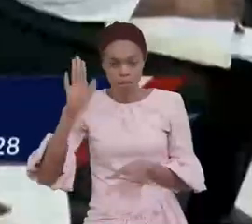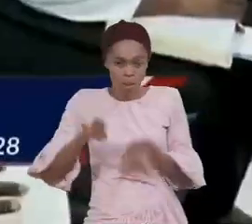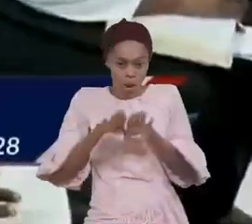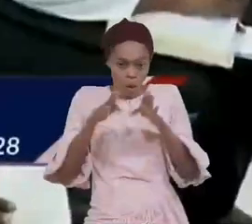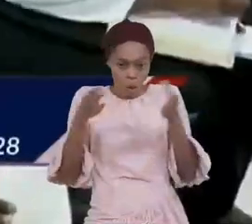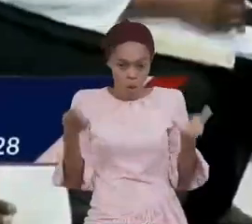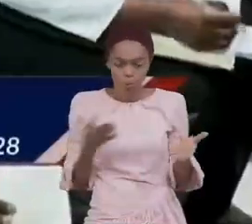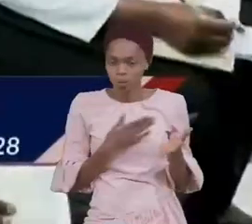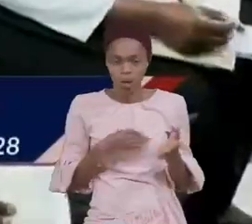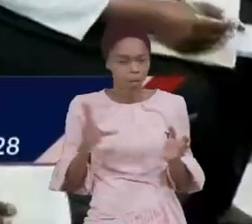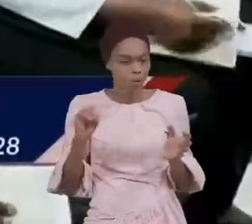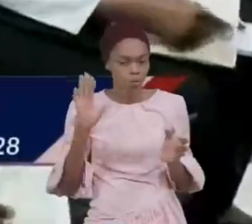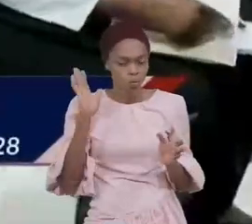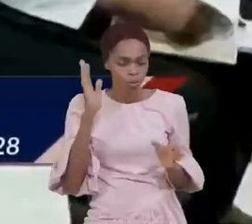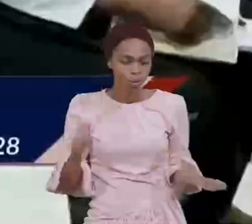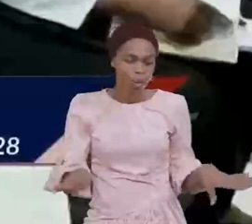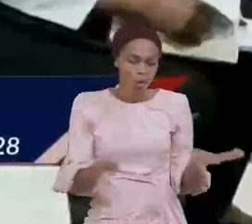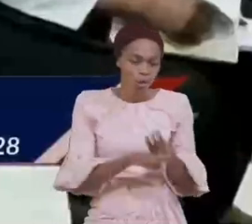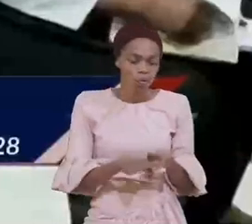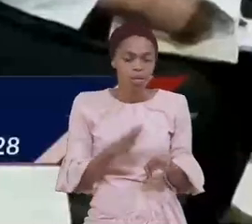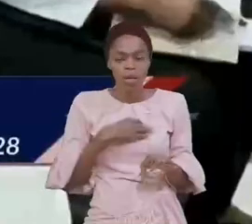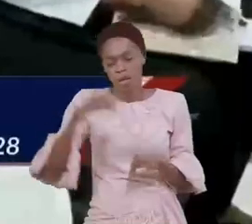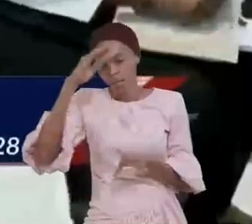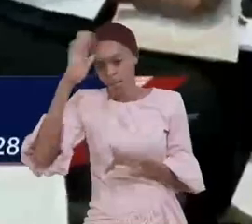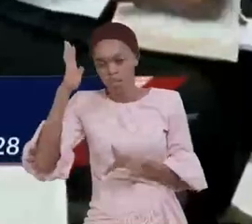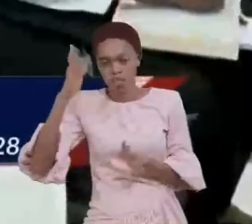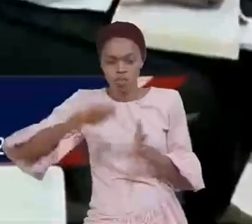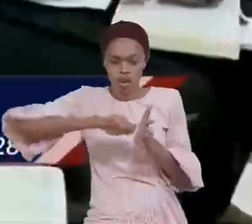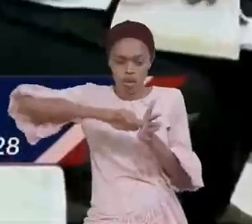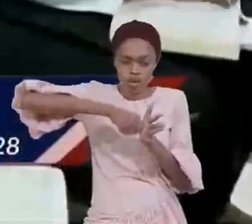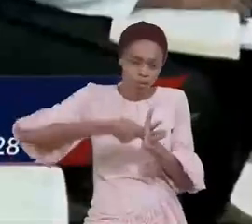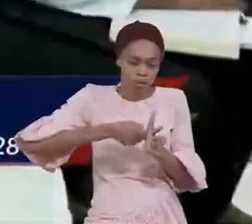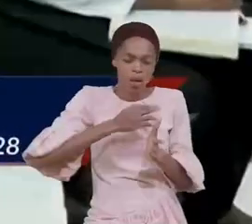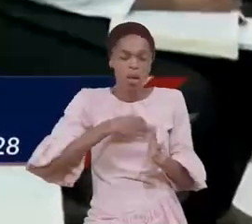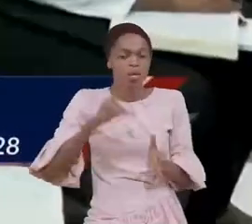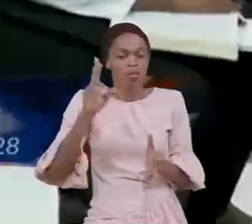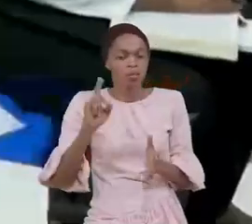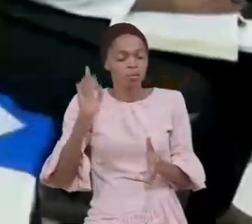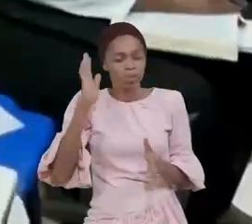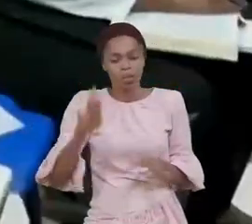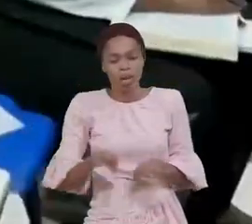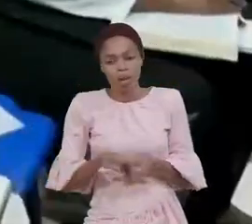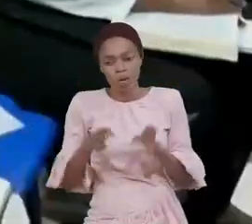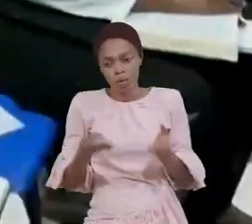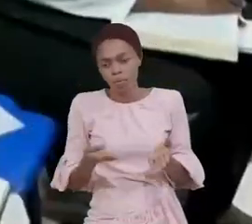Il ouvrira, personne ne peut ouvrir, il fermera, personne ne peut ouvrir. C'est la foi que nous avons dans le